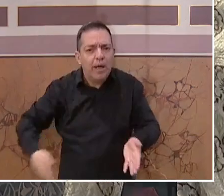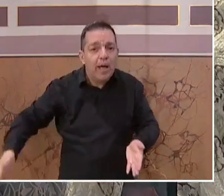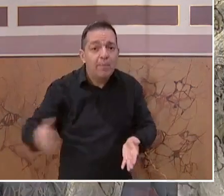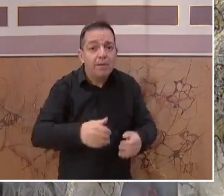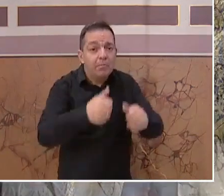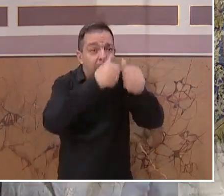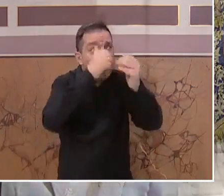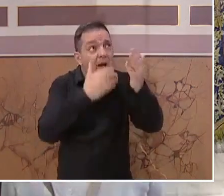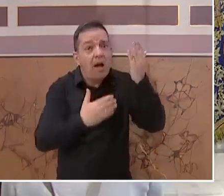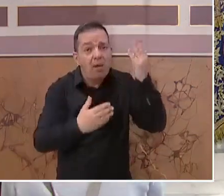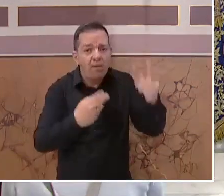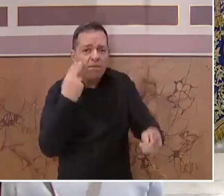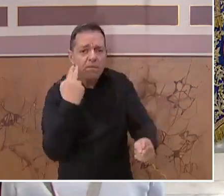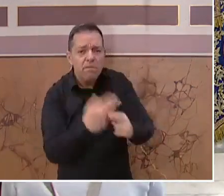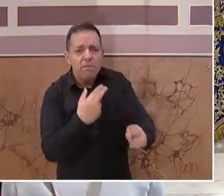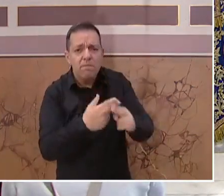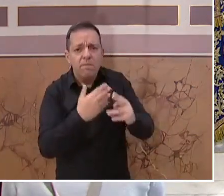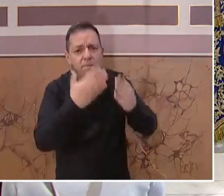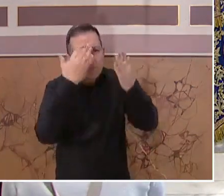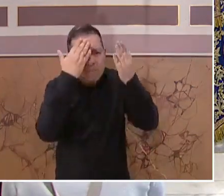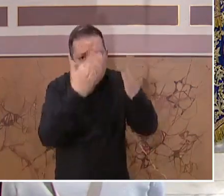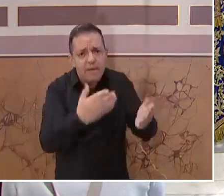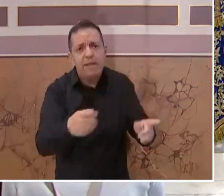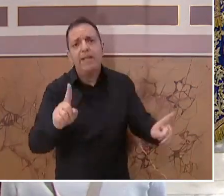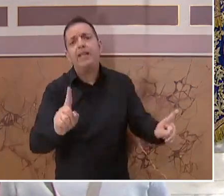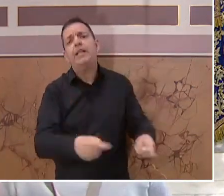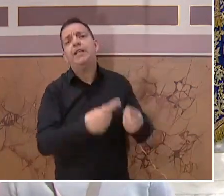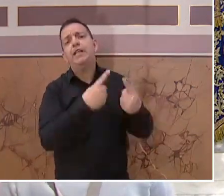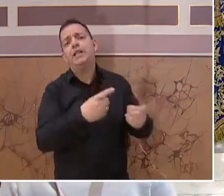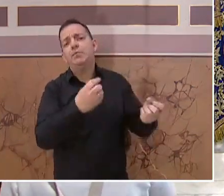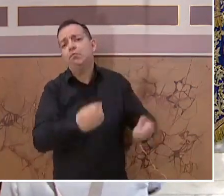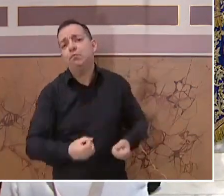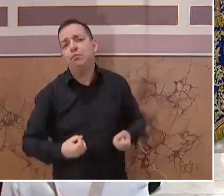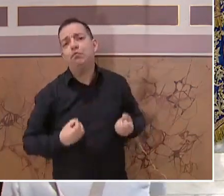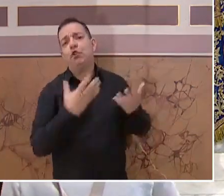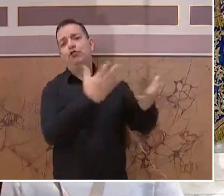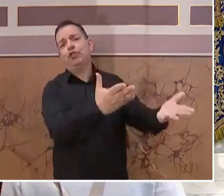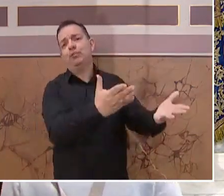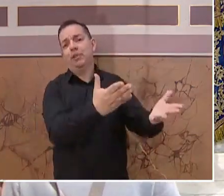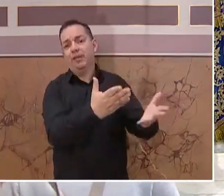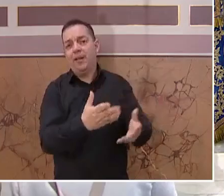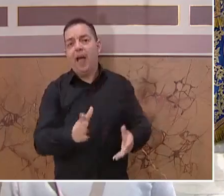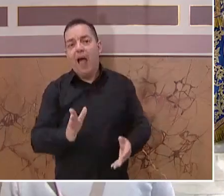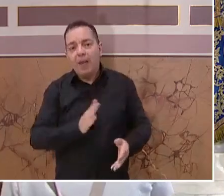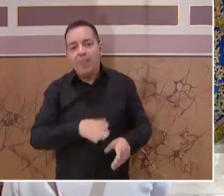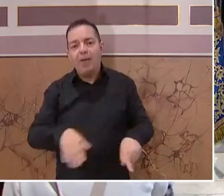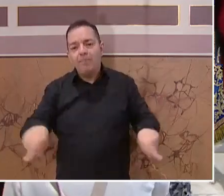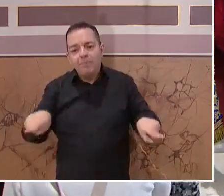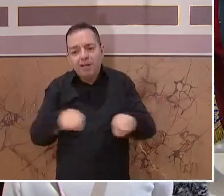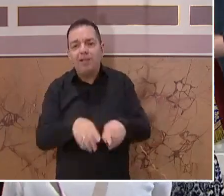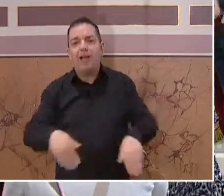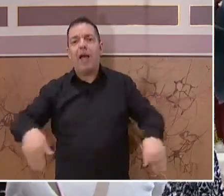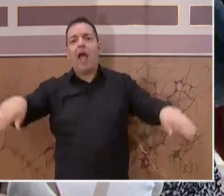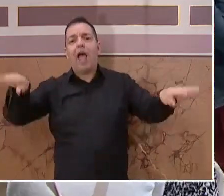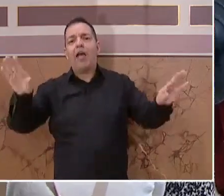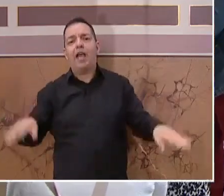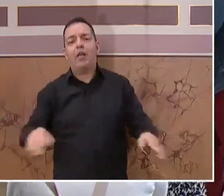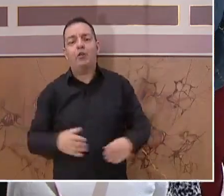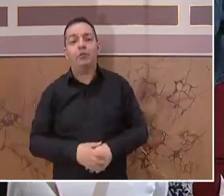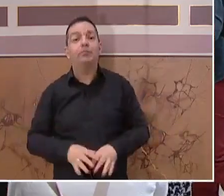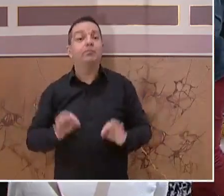Θεοτόκος. Γι' αυτό και σύμφωνα με την γνωστή προφητεία